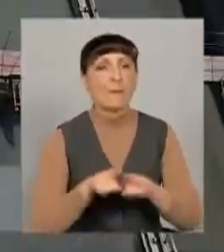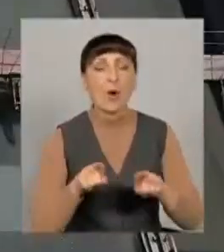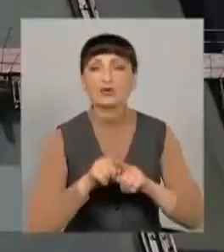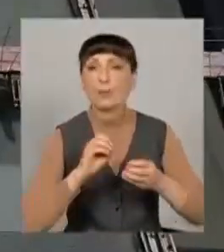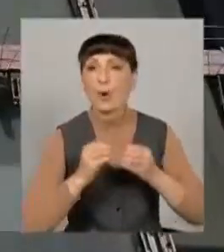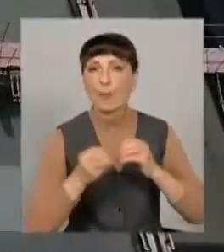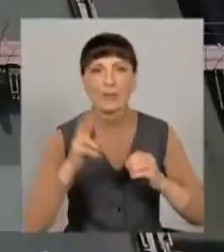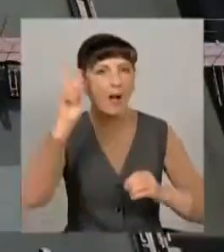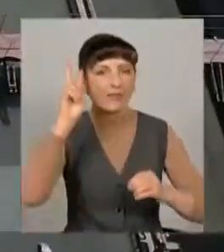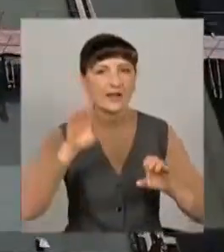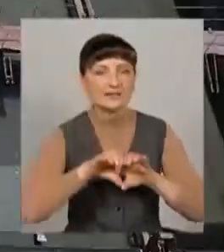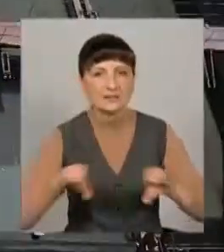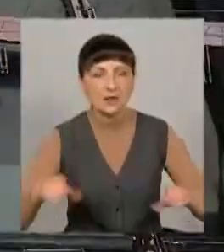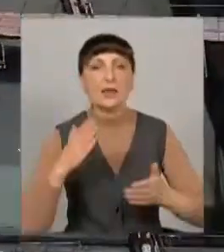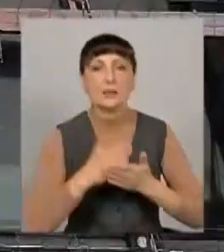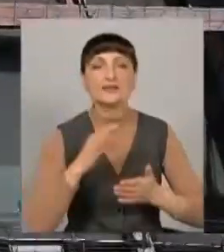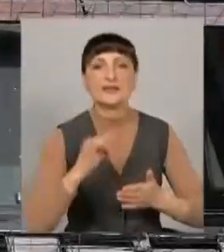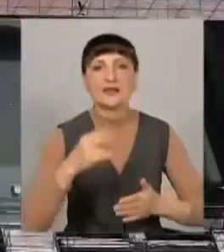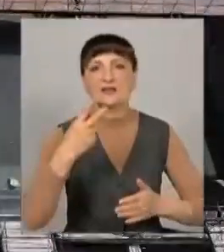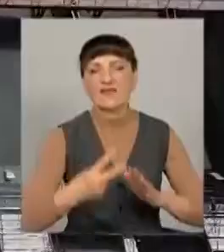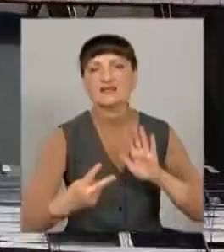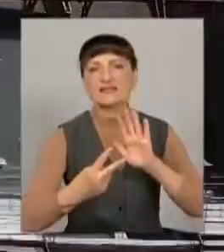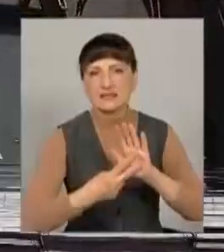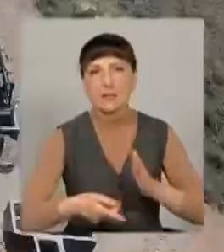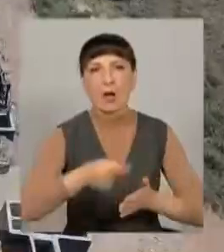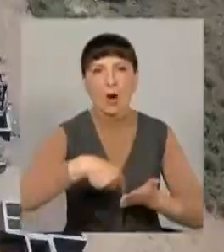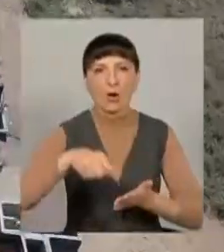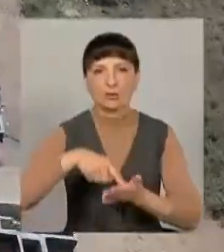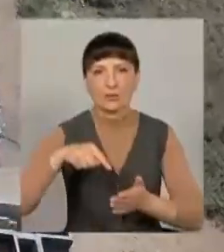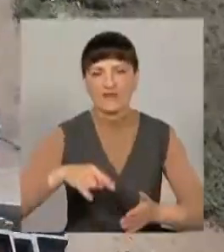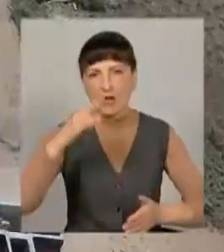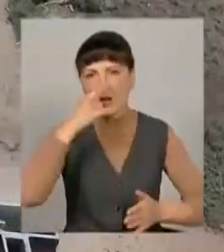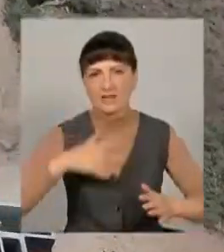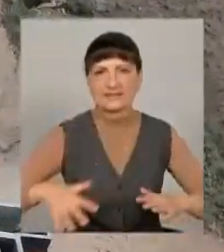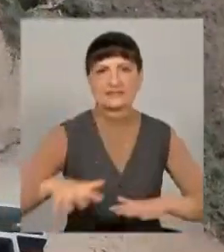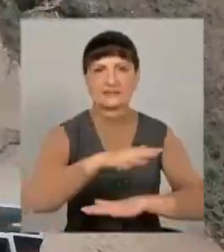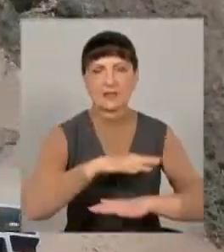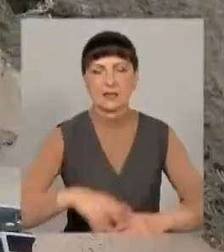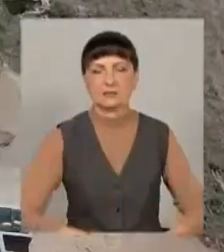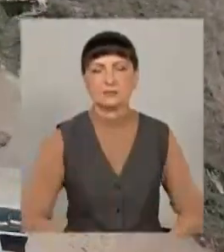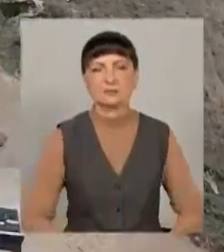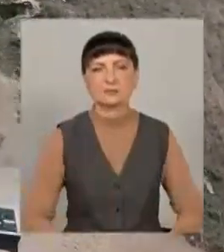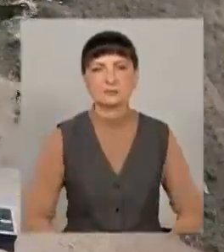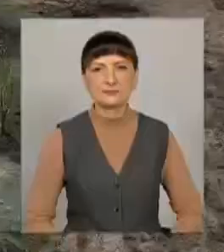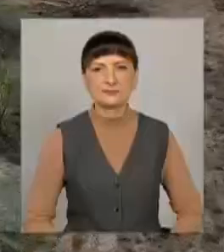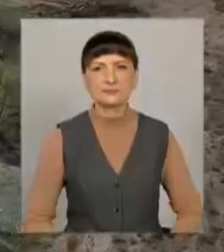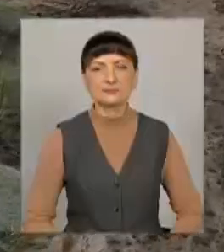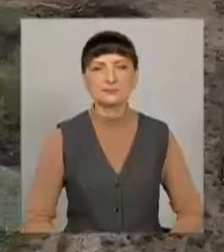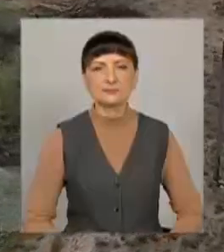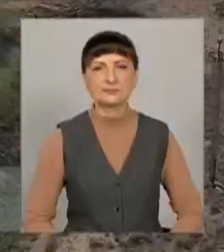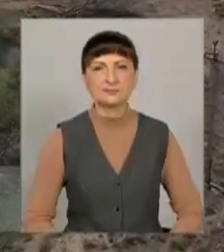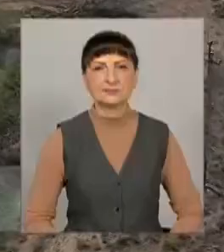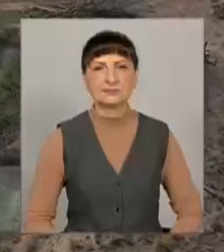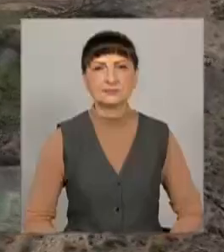с канализационными сооружениями имеются в 27 городах страны. Дамир Анитов, Медет Саматулло, телеканал «Алматы»,